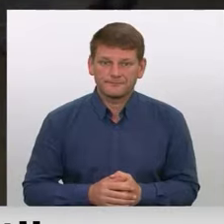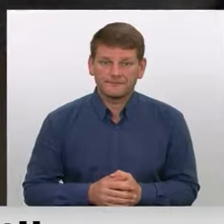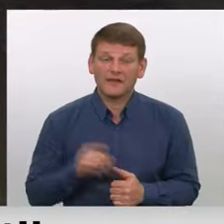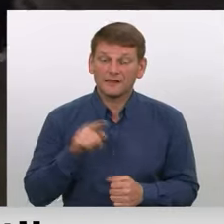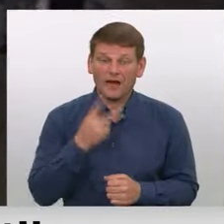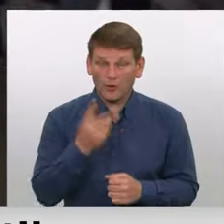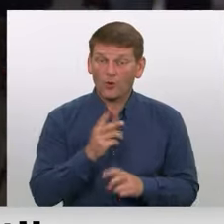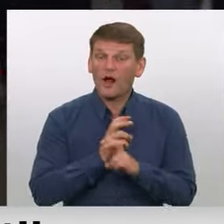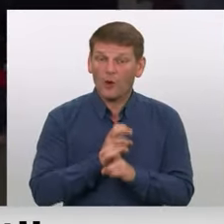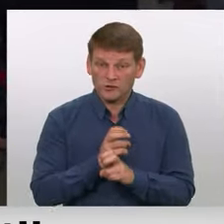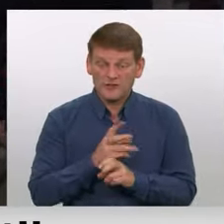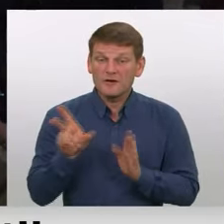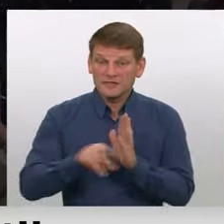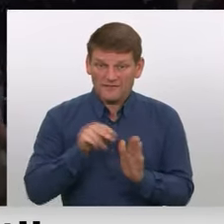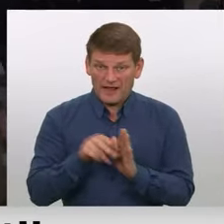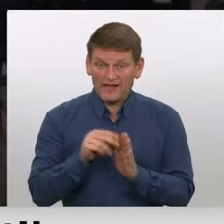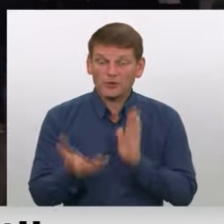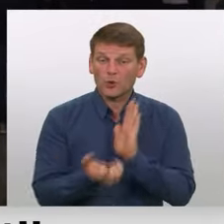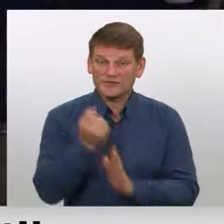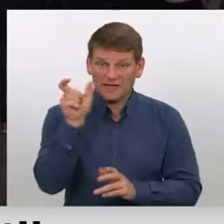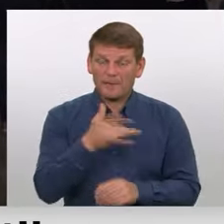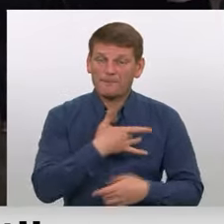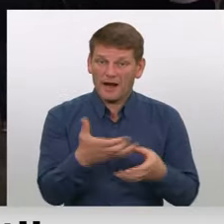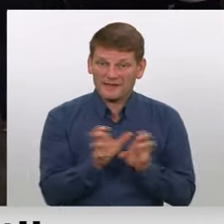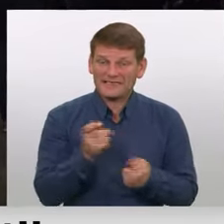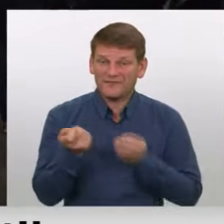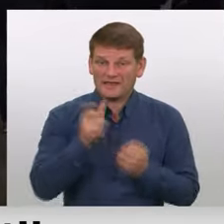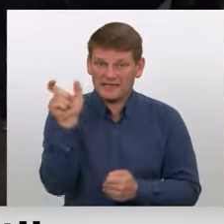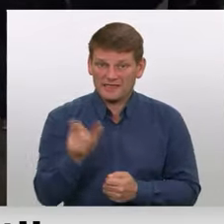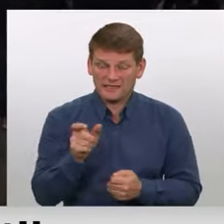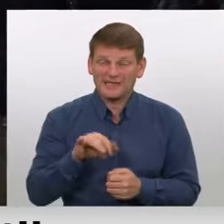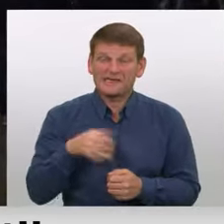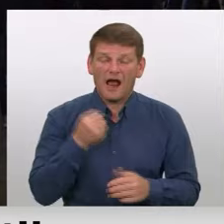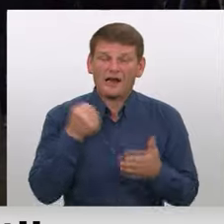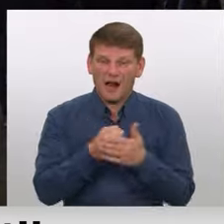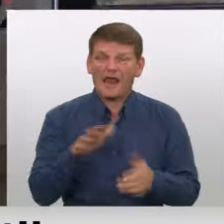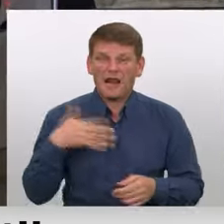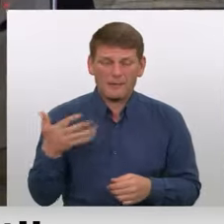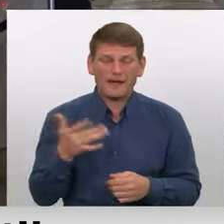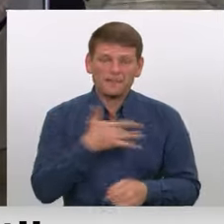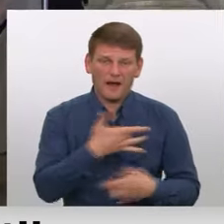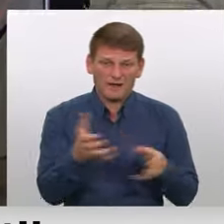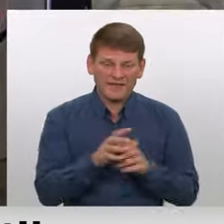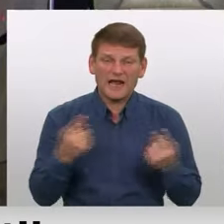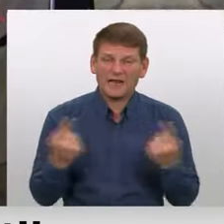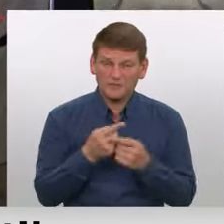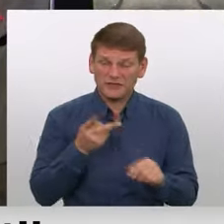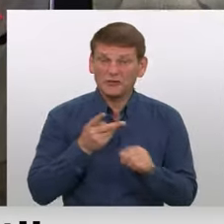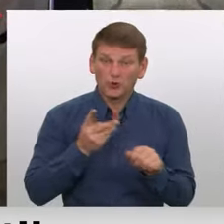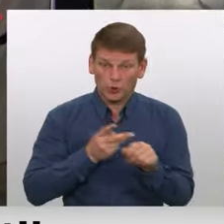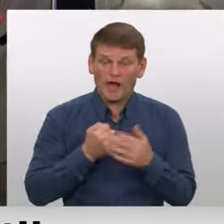Tālūk Austrijas vēlēšanu uzvarētāja partijas vadītājs. Bet jā, galēji labējai partijai atbilst teju